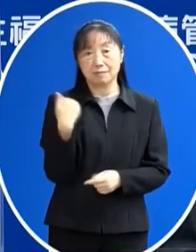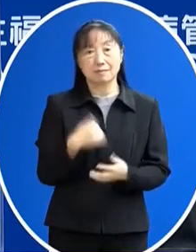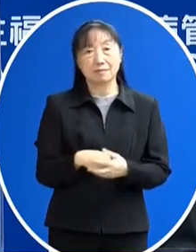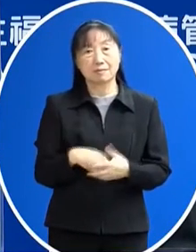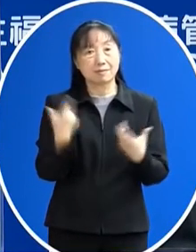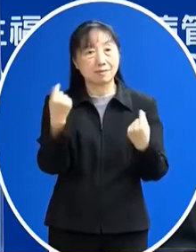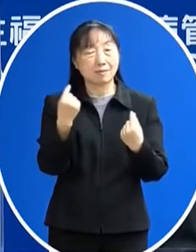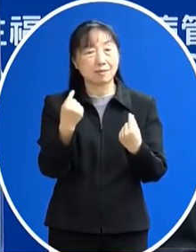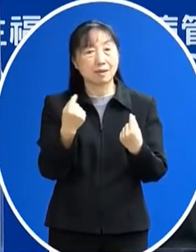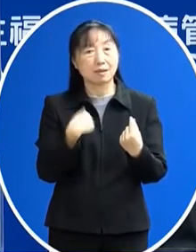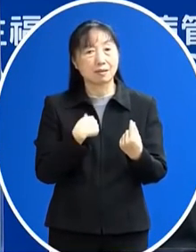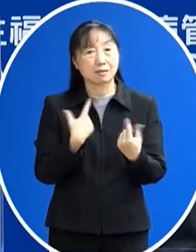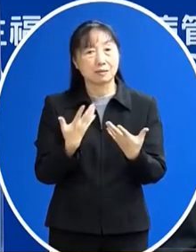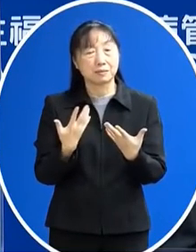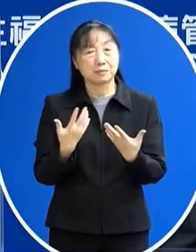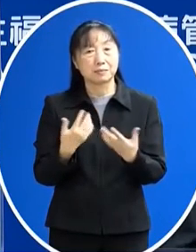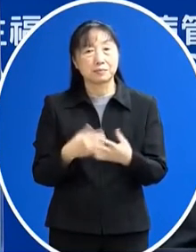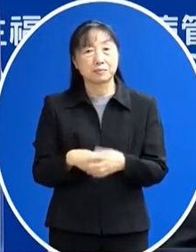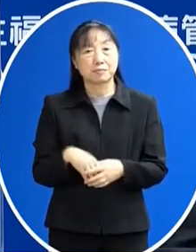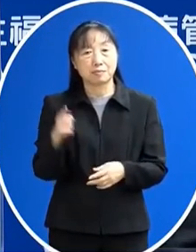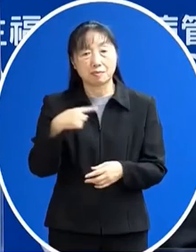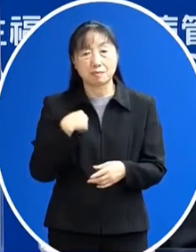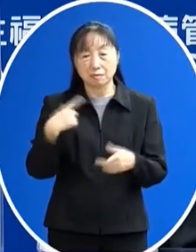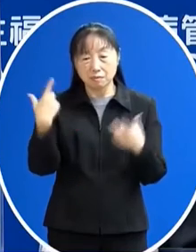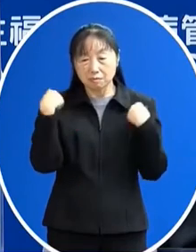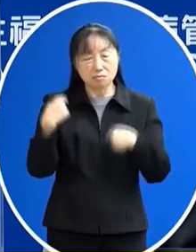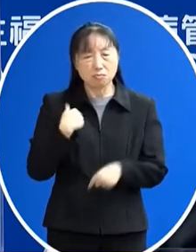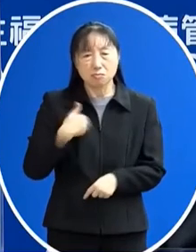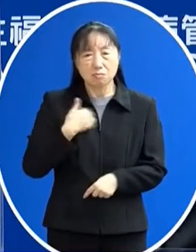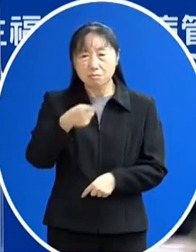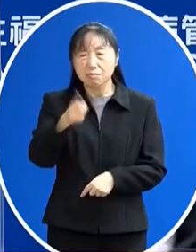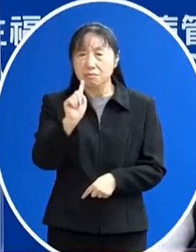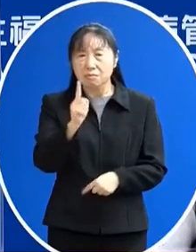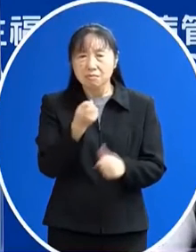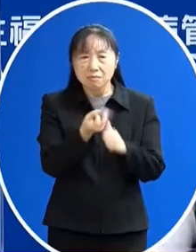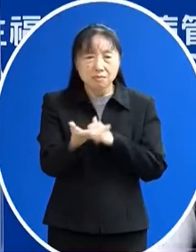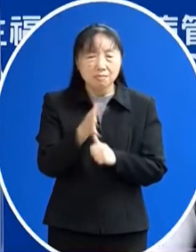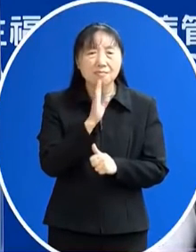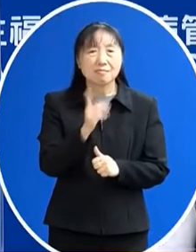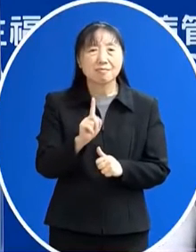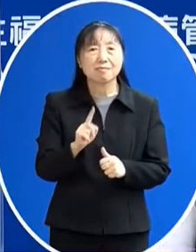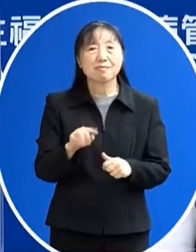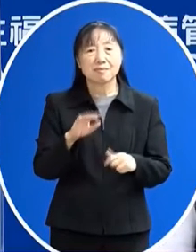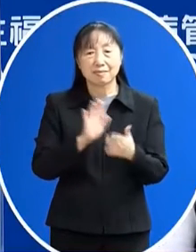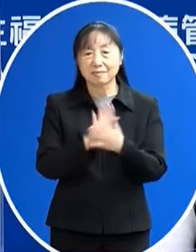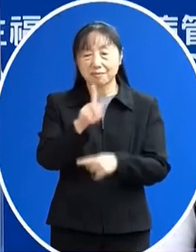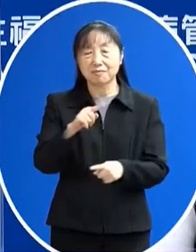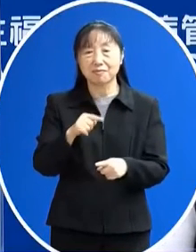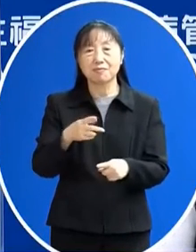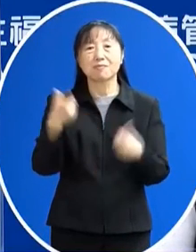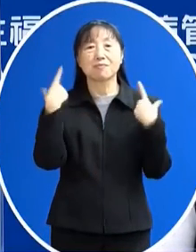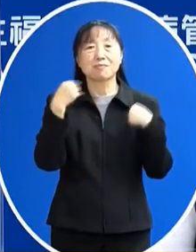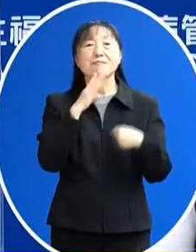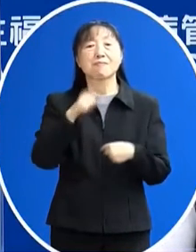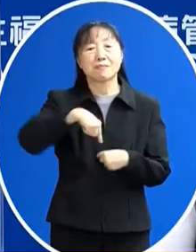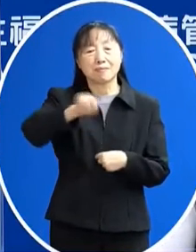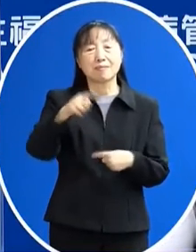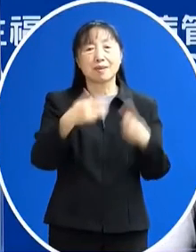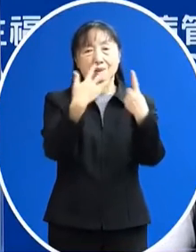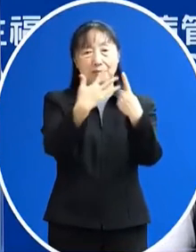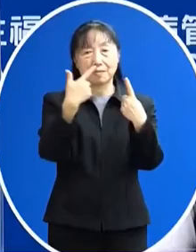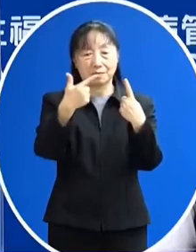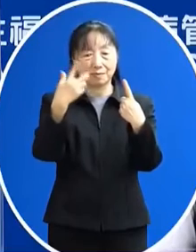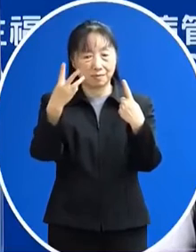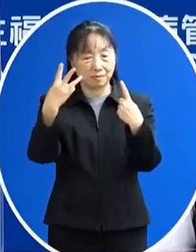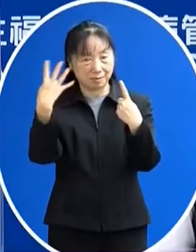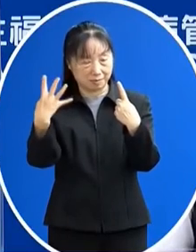也是没有办法看到他的一个连接性，后来我们知道就是说他有到这个18634，